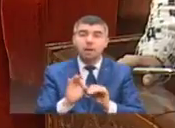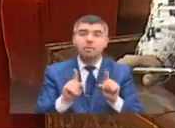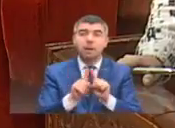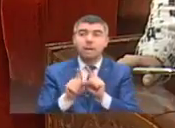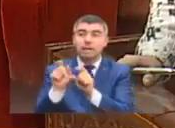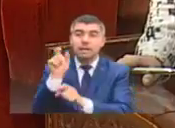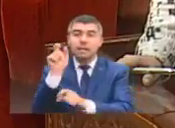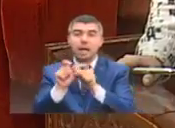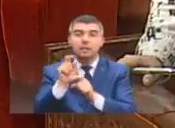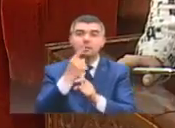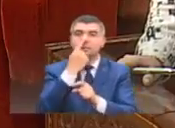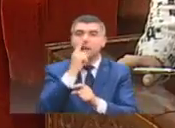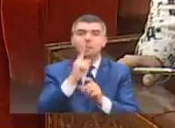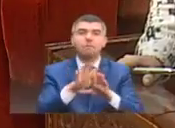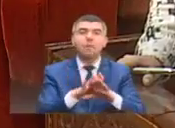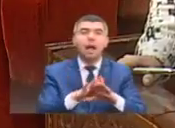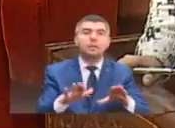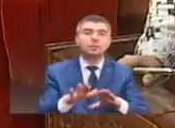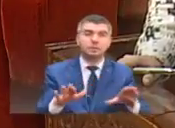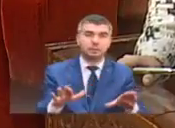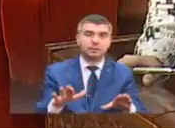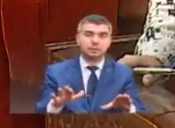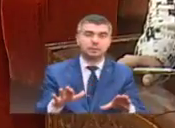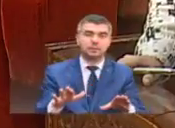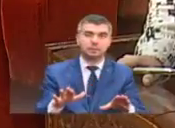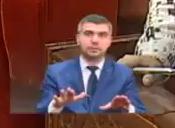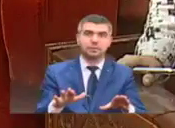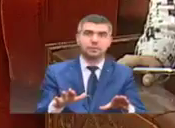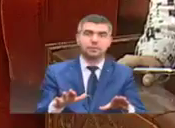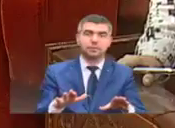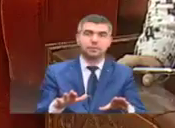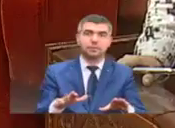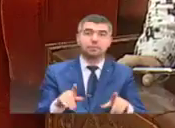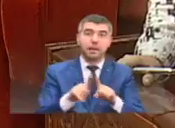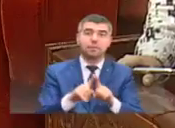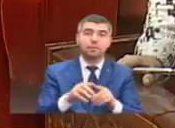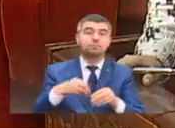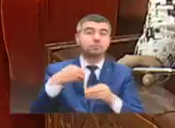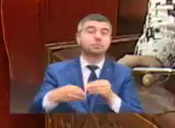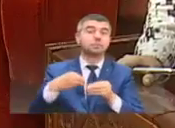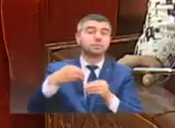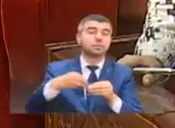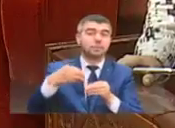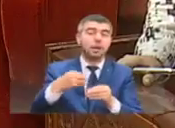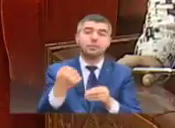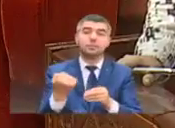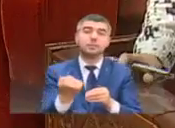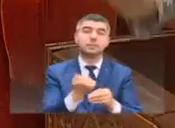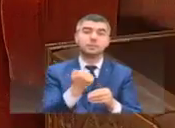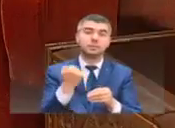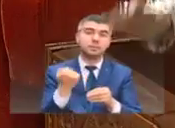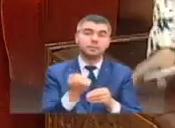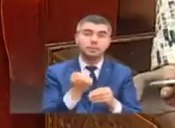السيد النائب المحترم، المشاكل اللي كنلقاوها في هذا المجال تعرض الساكنة تعرقل وتحول دون وصول هذا خروج هذه